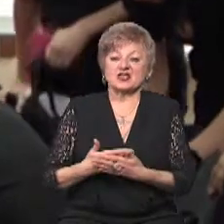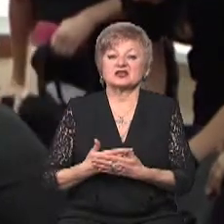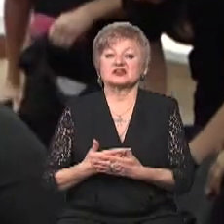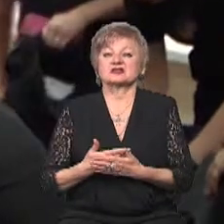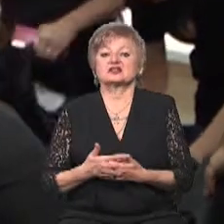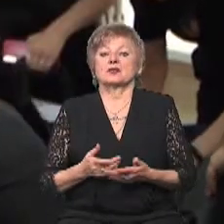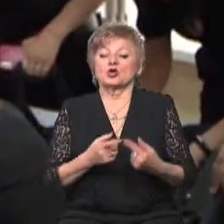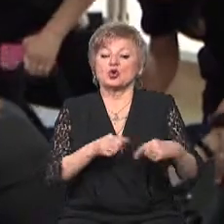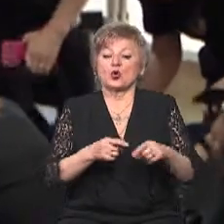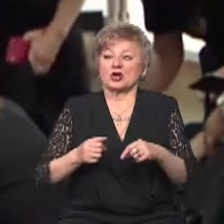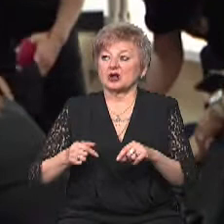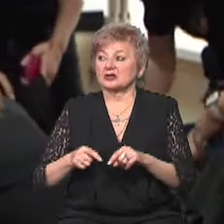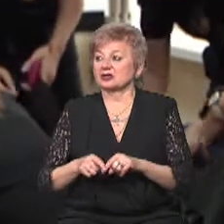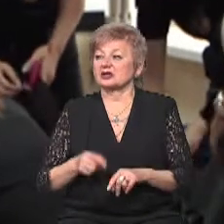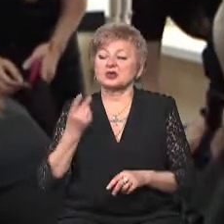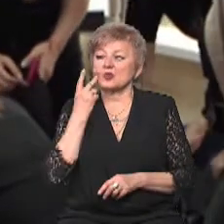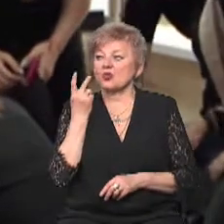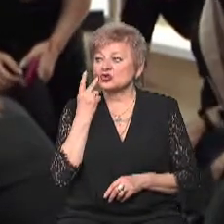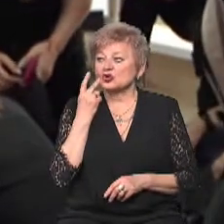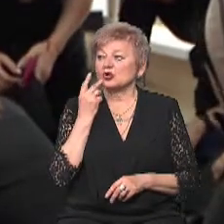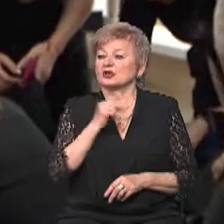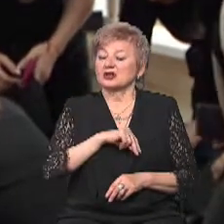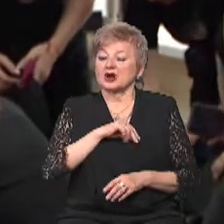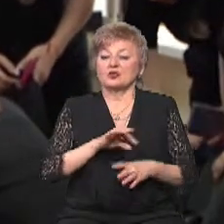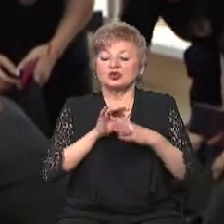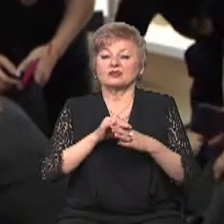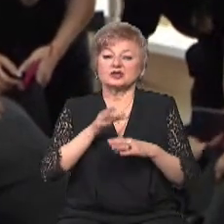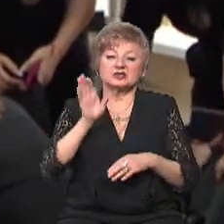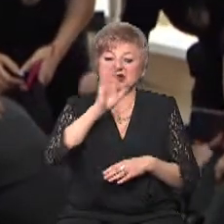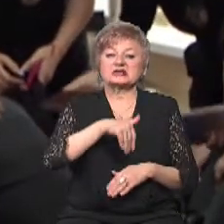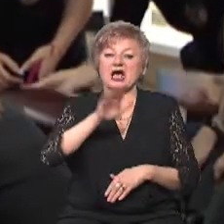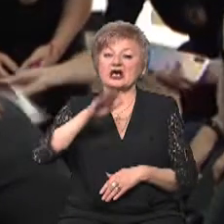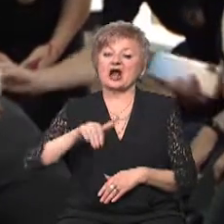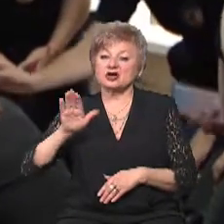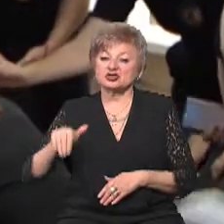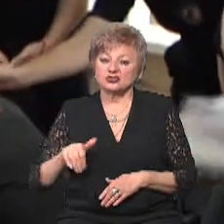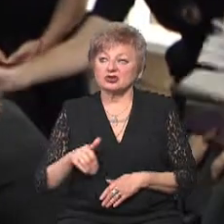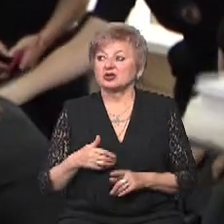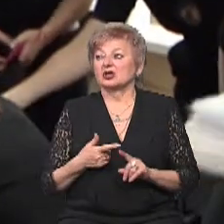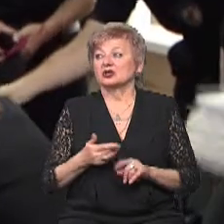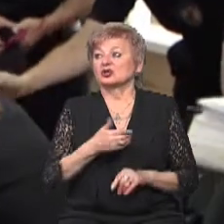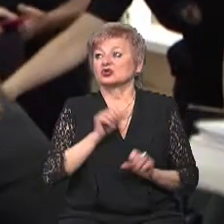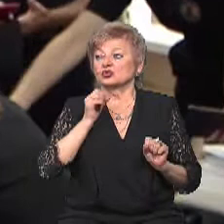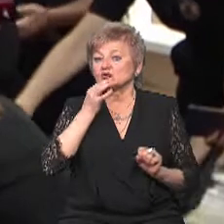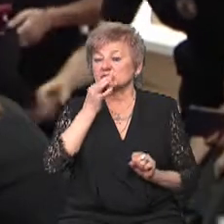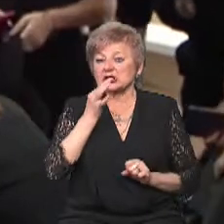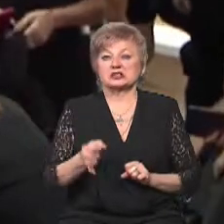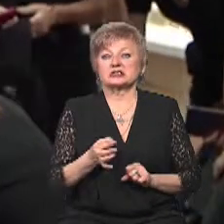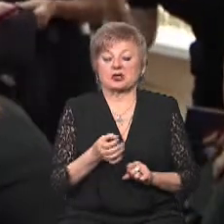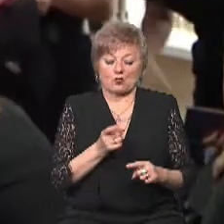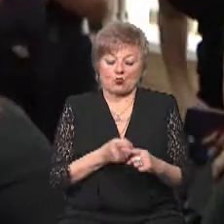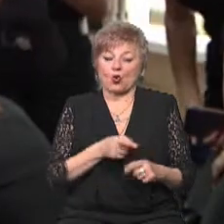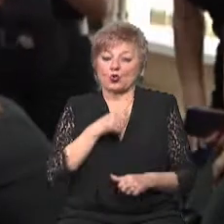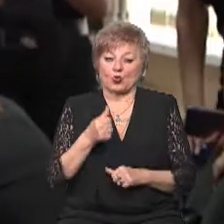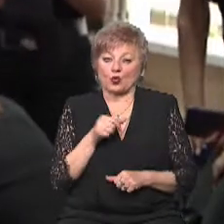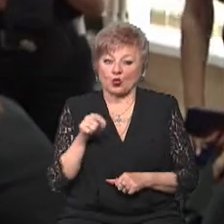громадськими організаціями проводиться постійна робота по зафарбуванню даних об'єктів. Я можу сказати, що за останні півроку по